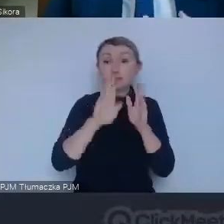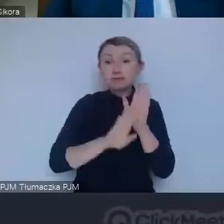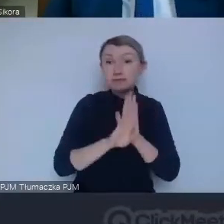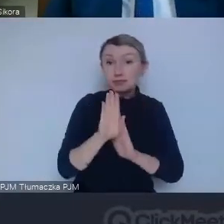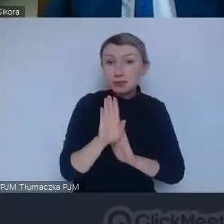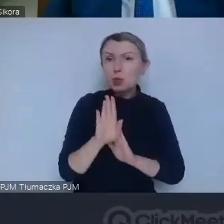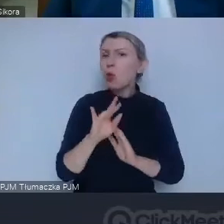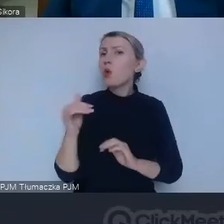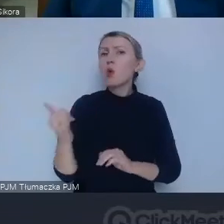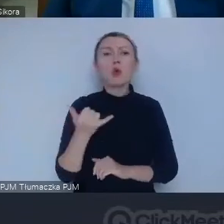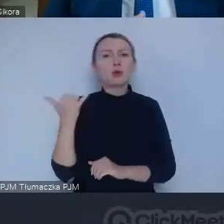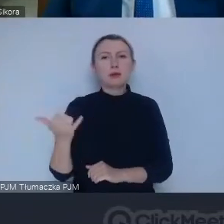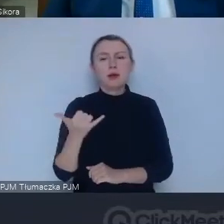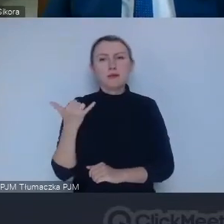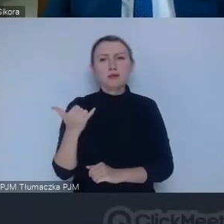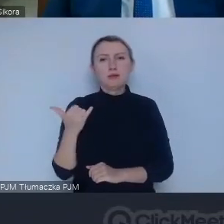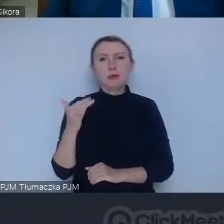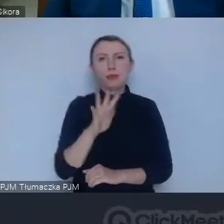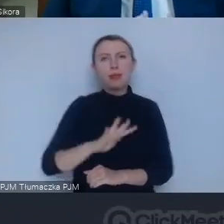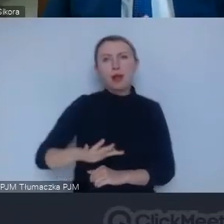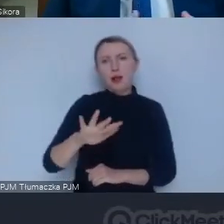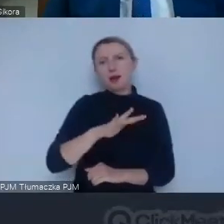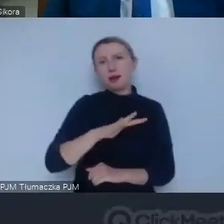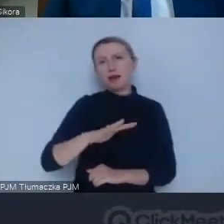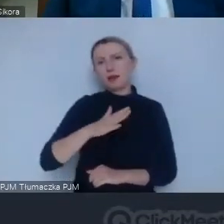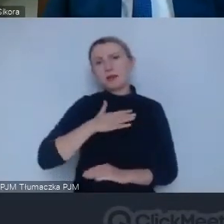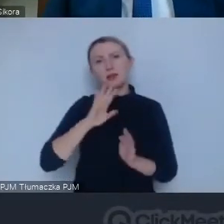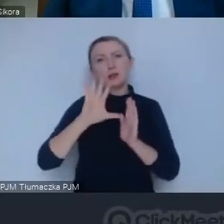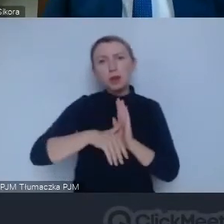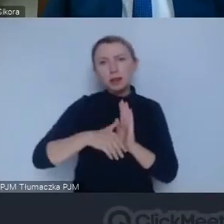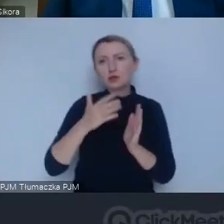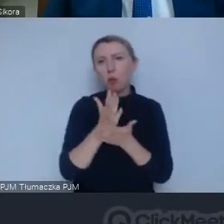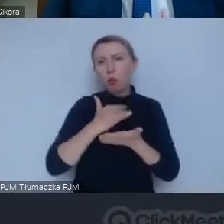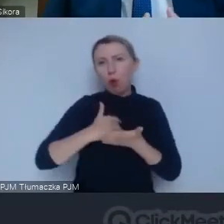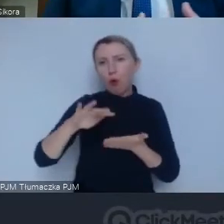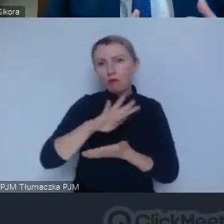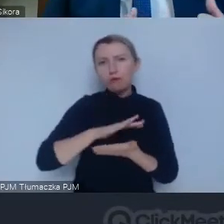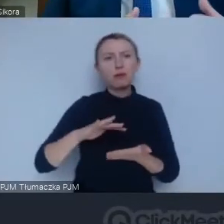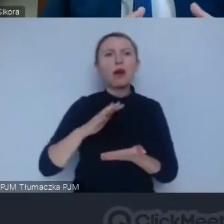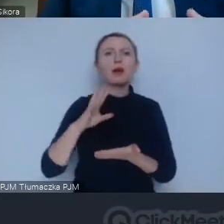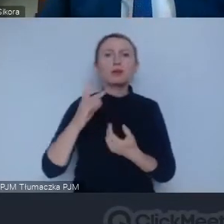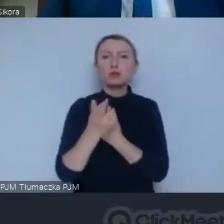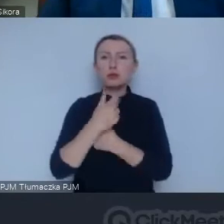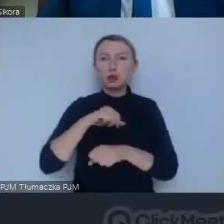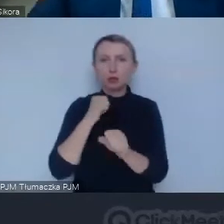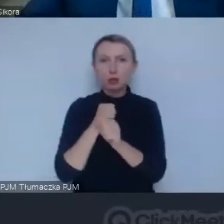to zawsze na terenie naszego miasta czy powiatu to zatrudnienie miało